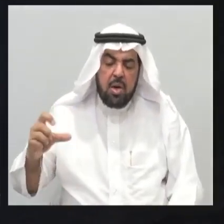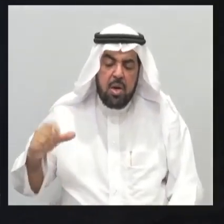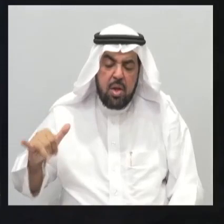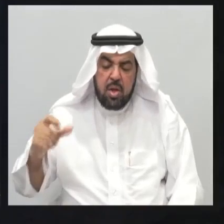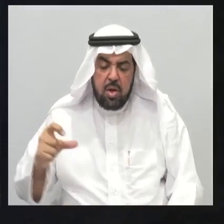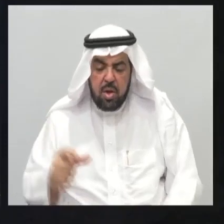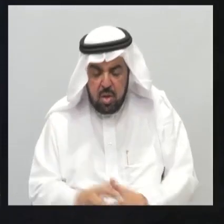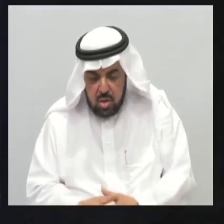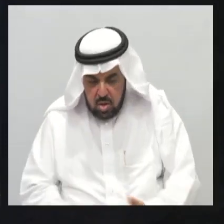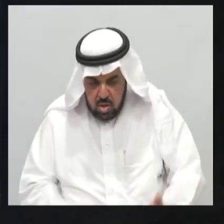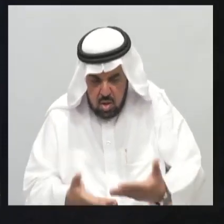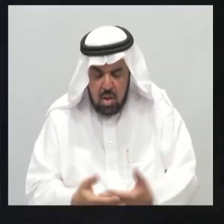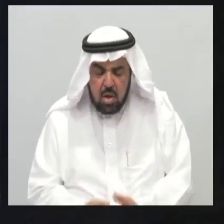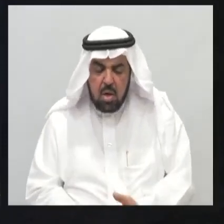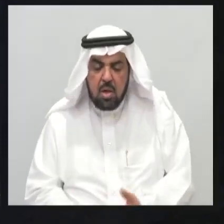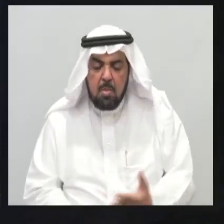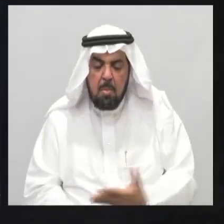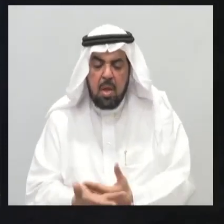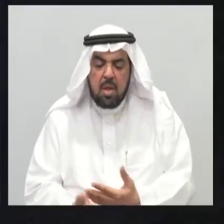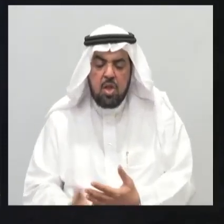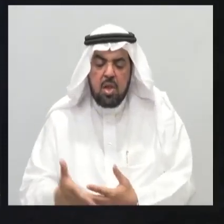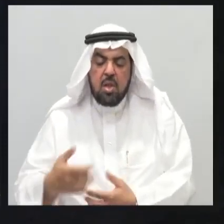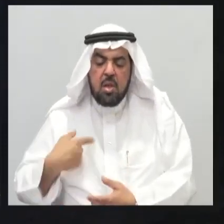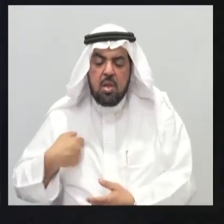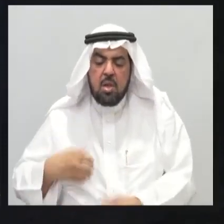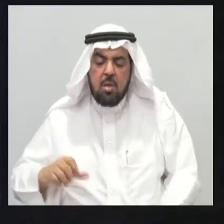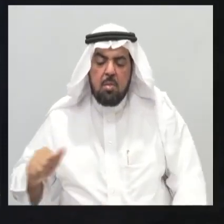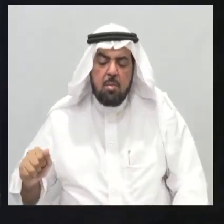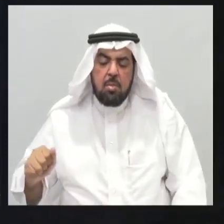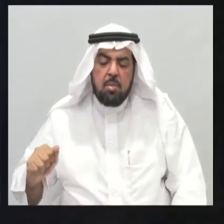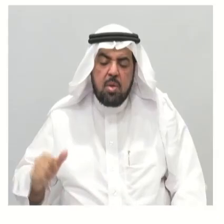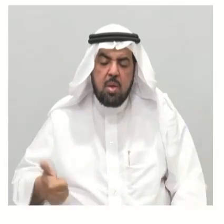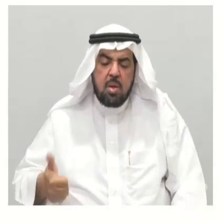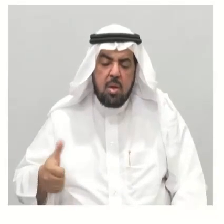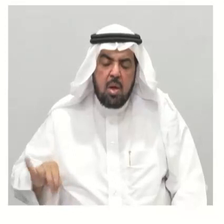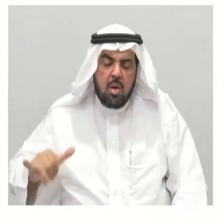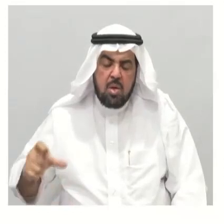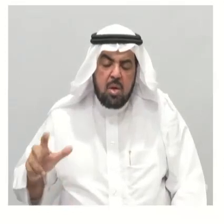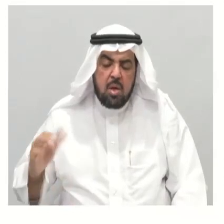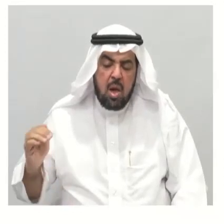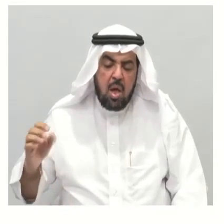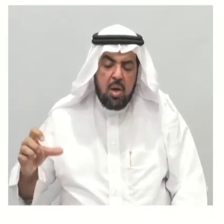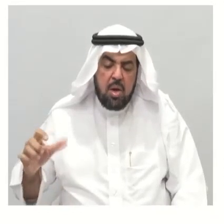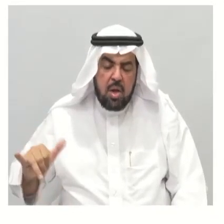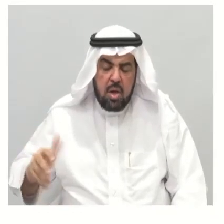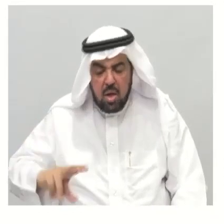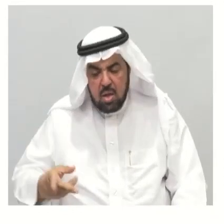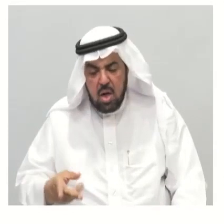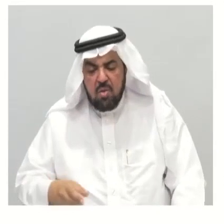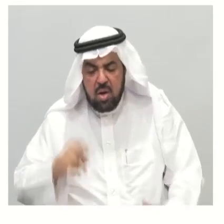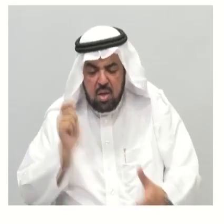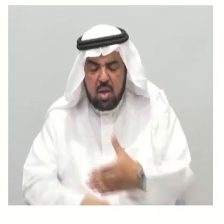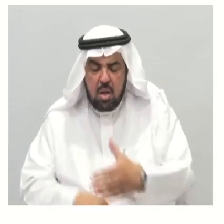مع الأكسجين أدى إلى إنتاج مادة جديدة تسمى أكسيد الحديد، إذا هي مادة مختلفة عن